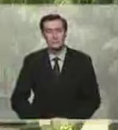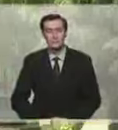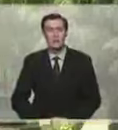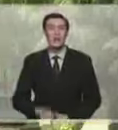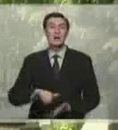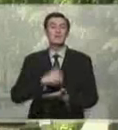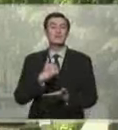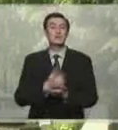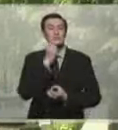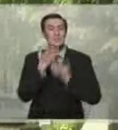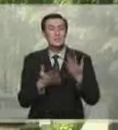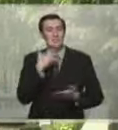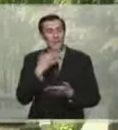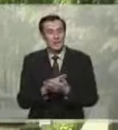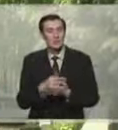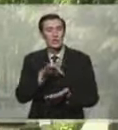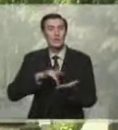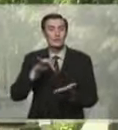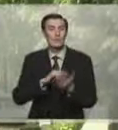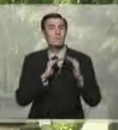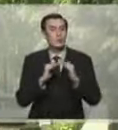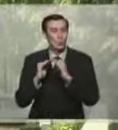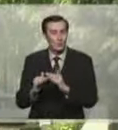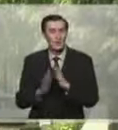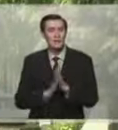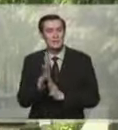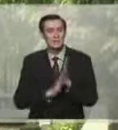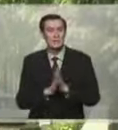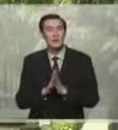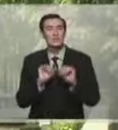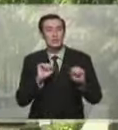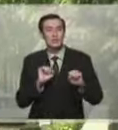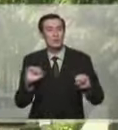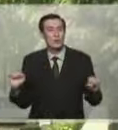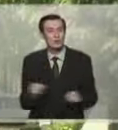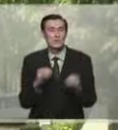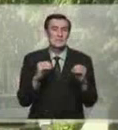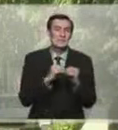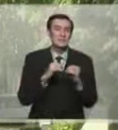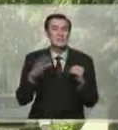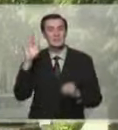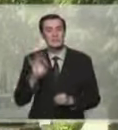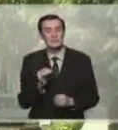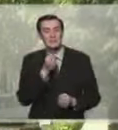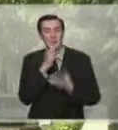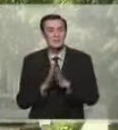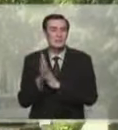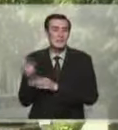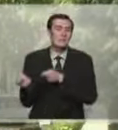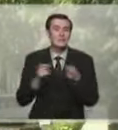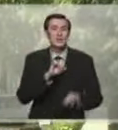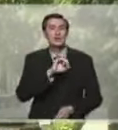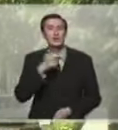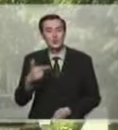В основном все цветы местные, из городского питомника. Все они морозостойкие. Только 10-15% растений мы привезли из